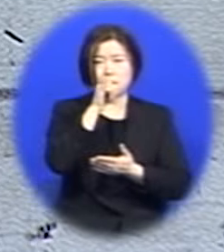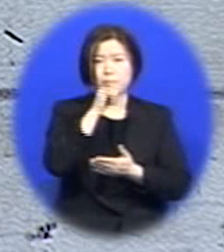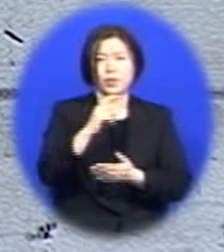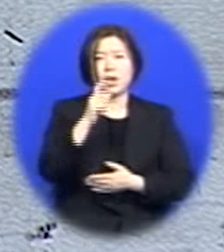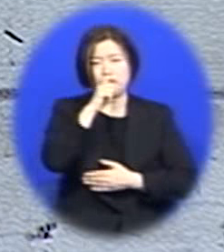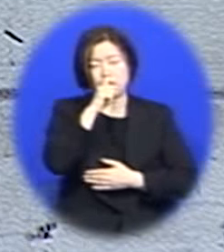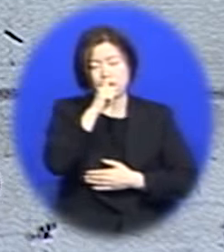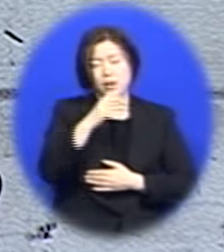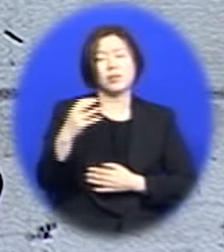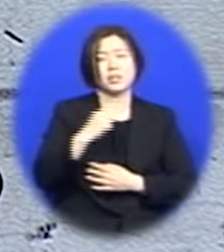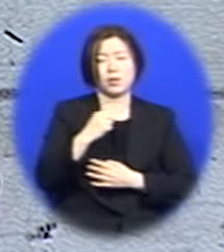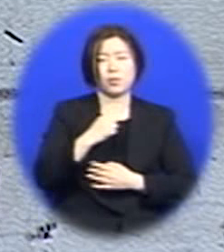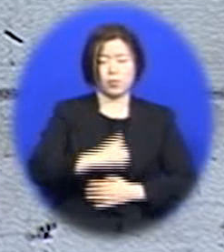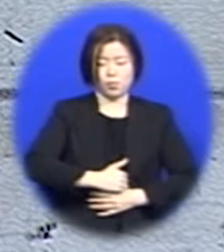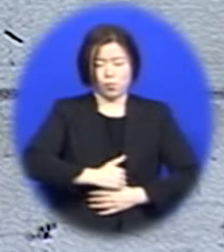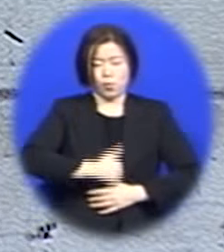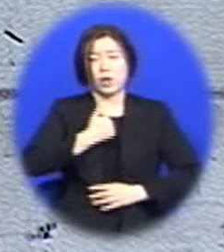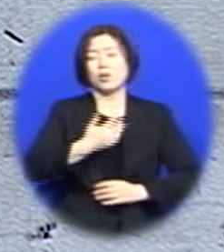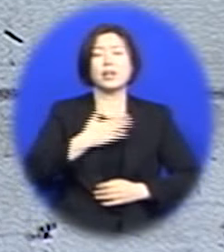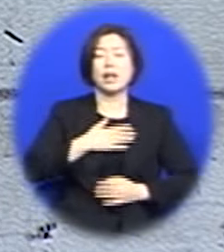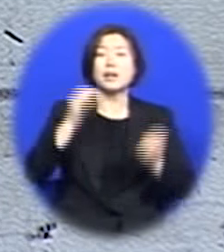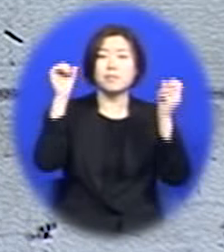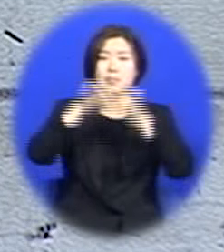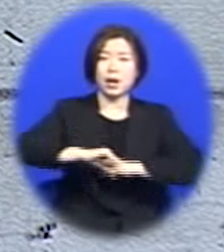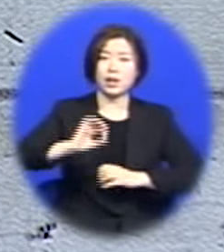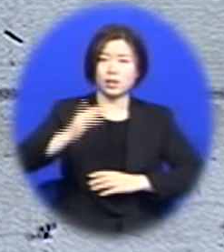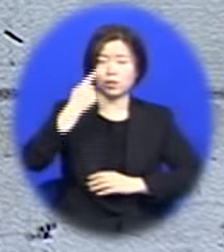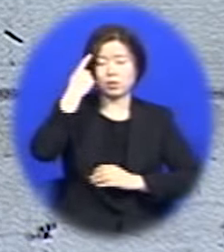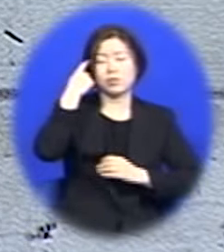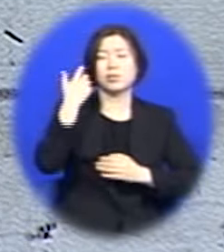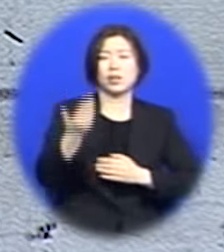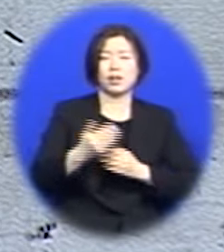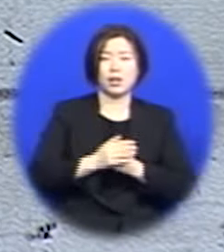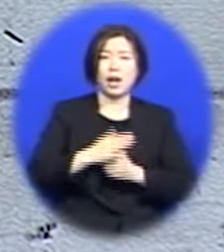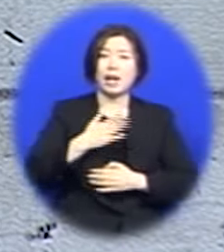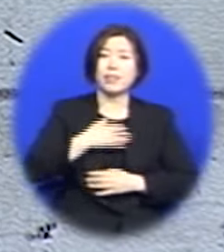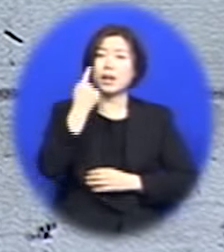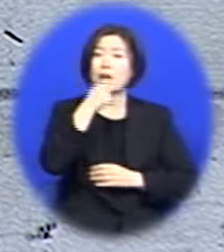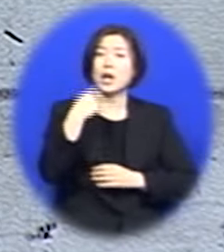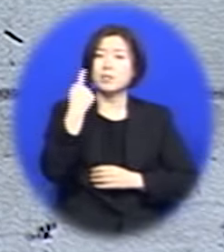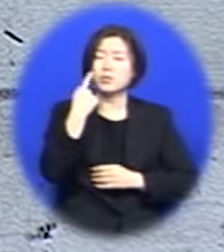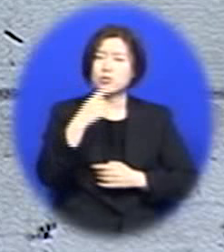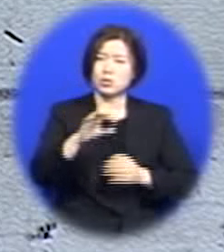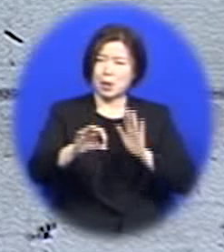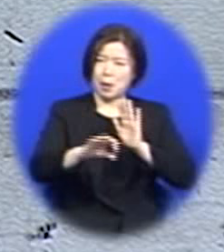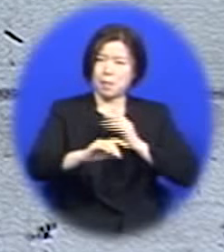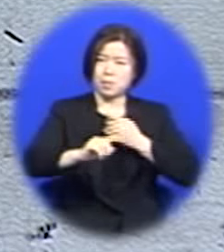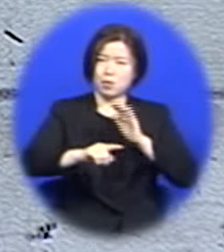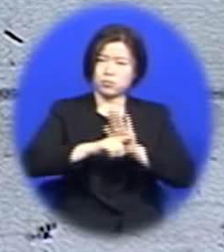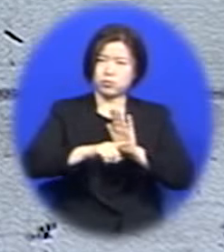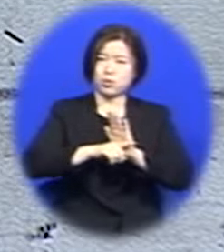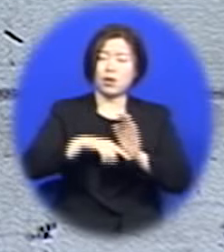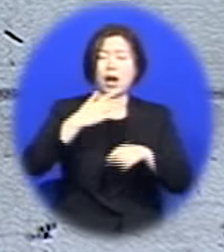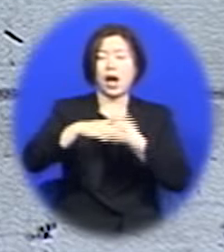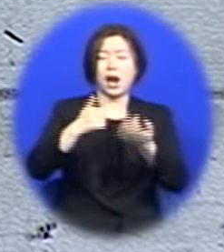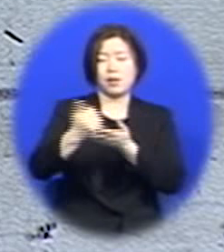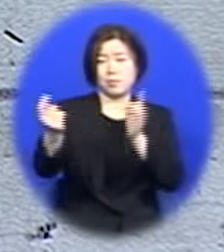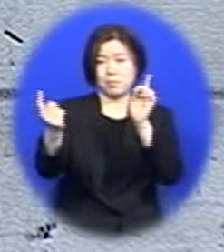부여잡고 화로다 나는 망하게 되었도다. 내가 입술이 부정한 중에 하나님을 만나 뵈었습니다.